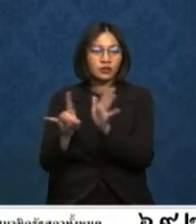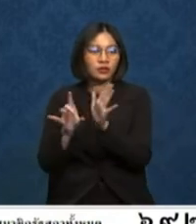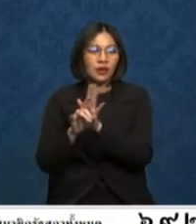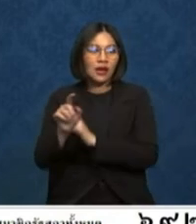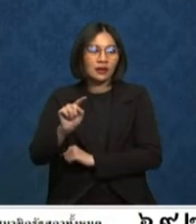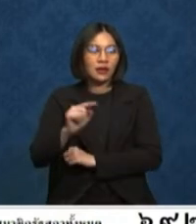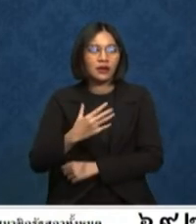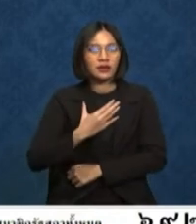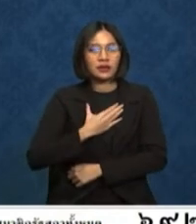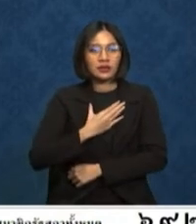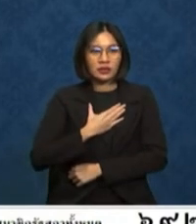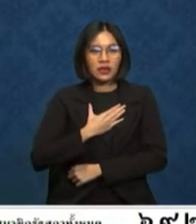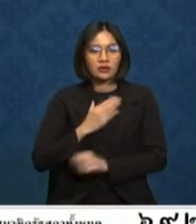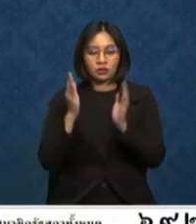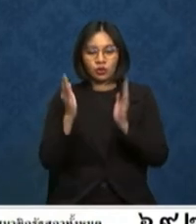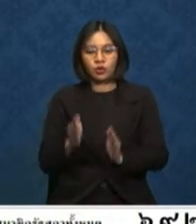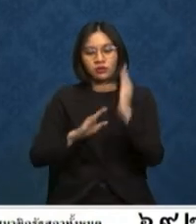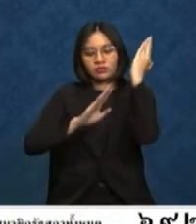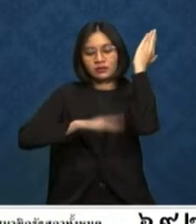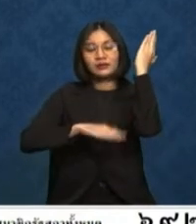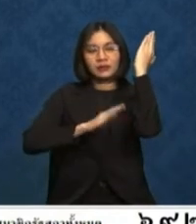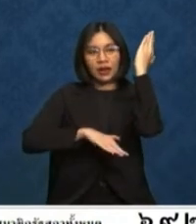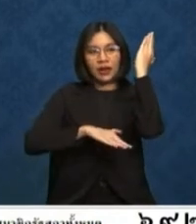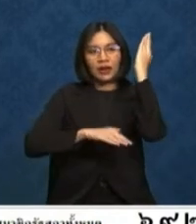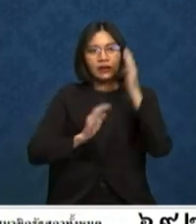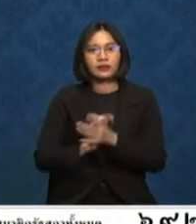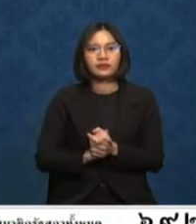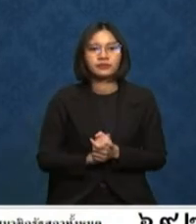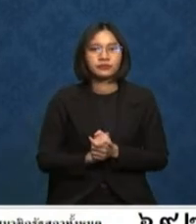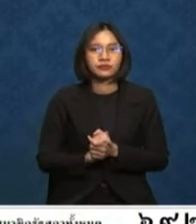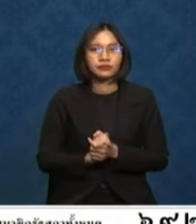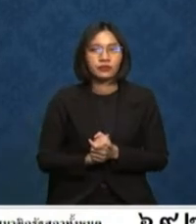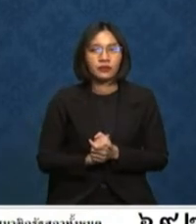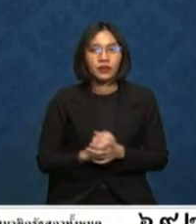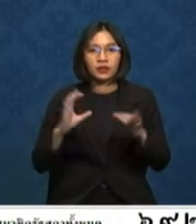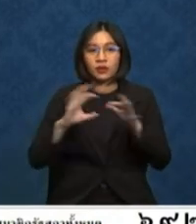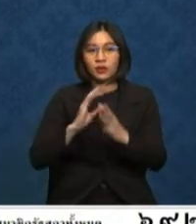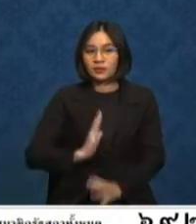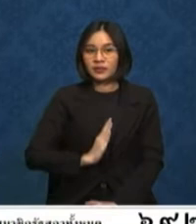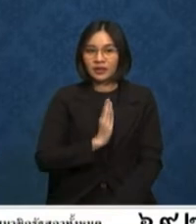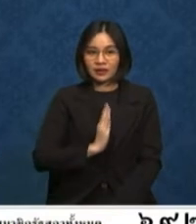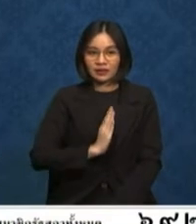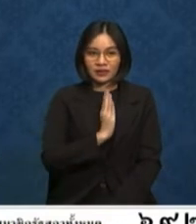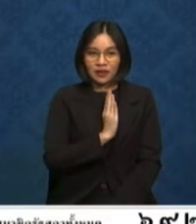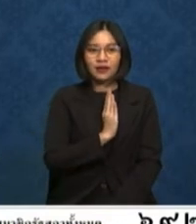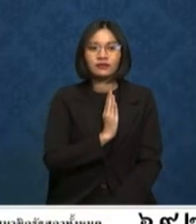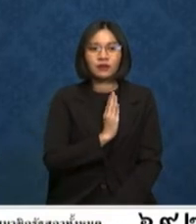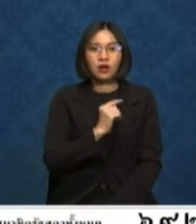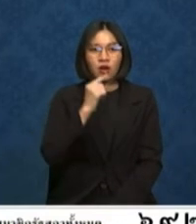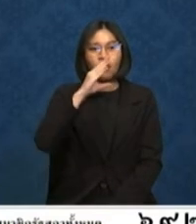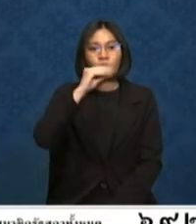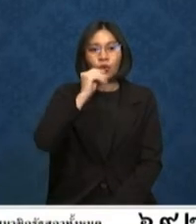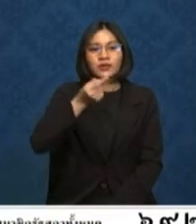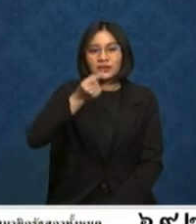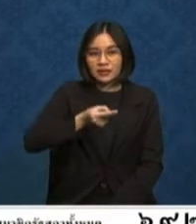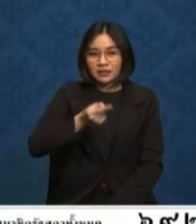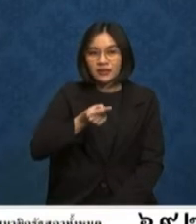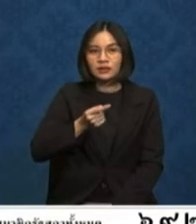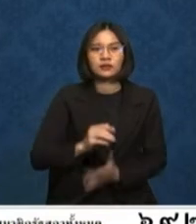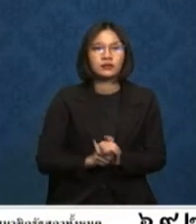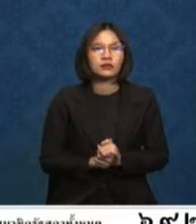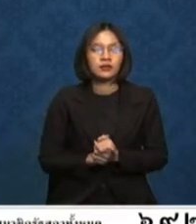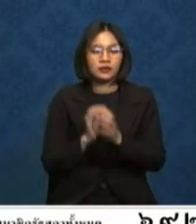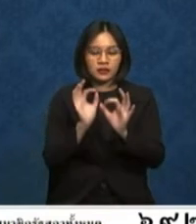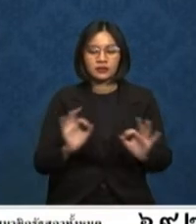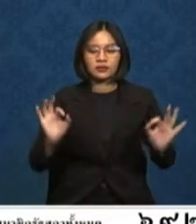ประธานดิฉันในฐานะคนใต้นะคะคนใต้เขาถือกันมากมายค่ะเรื่องเกียรติเรื่องศักดิ์ศรีเรื่องสัจวาจาดัง